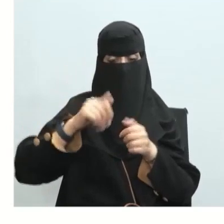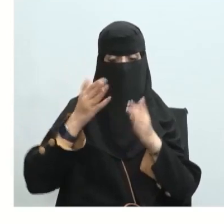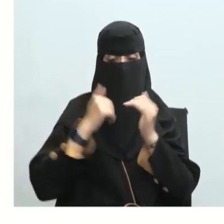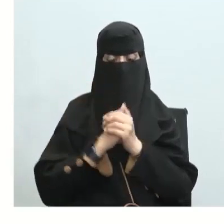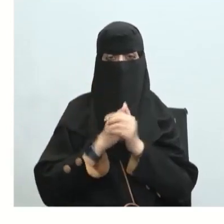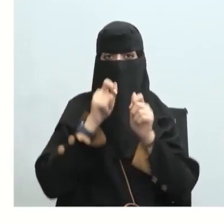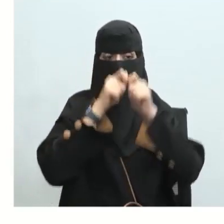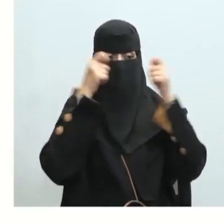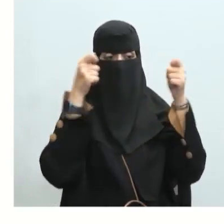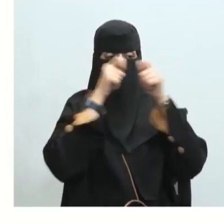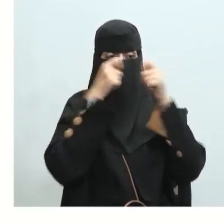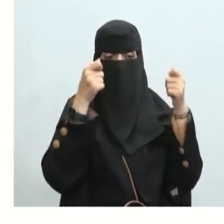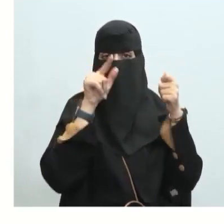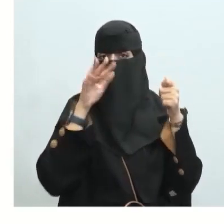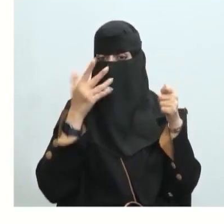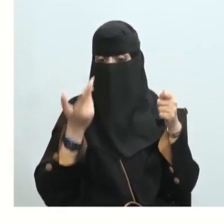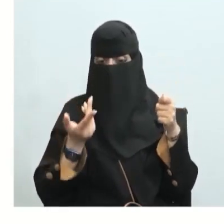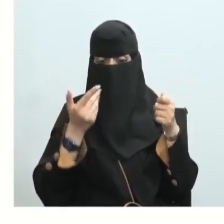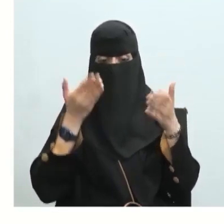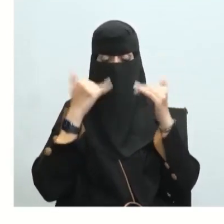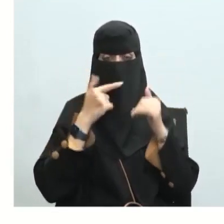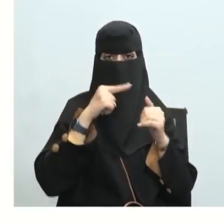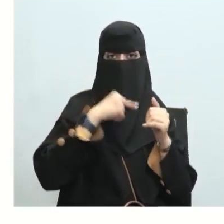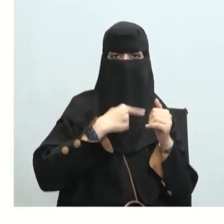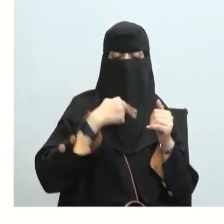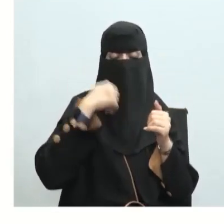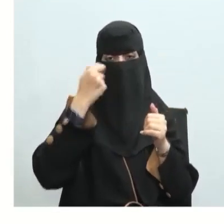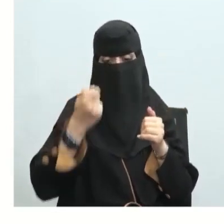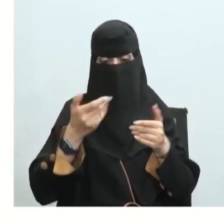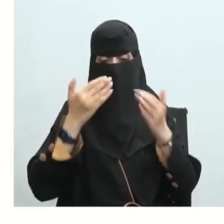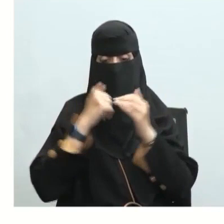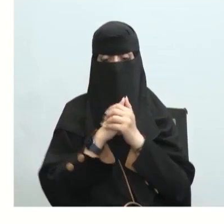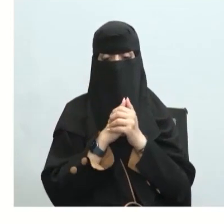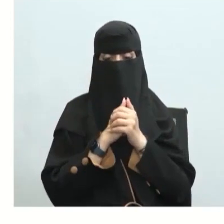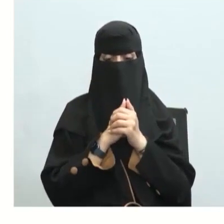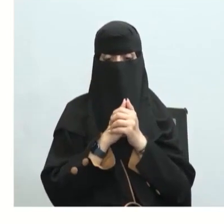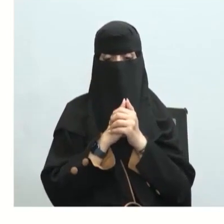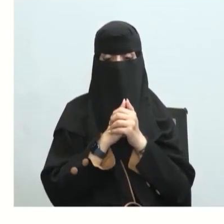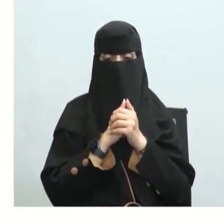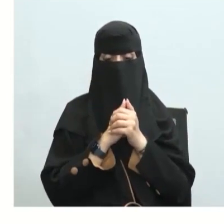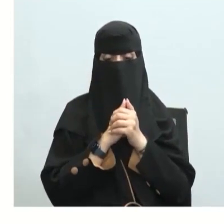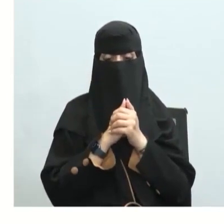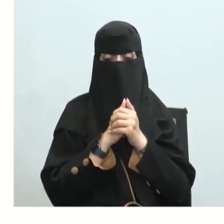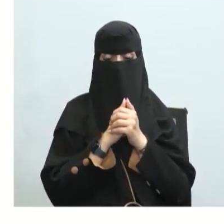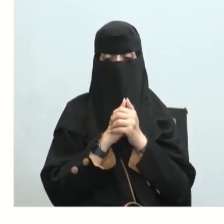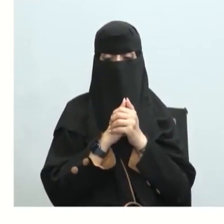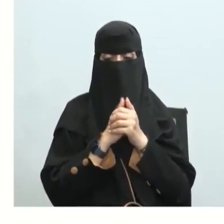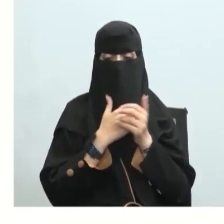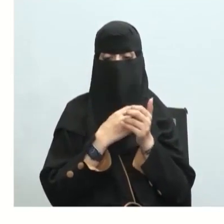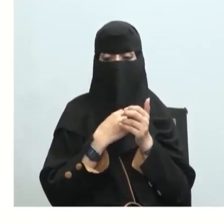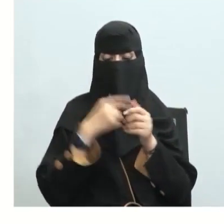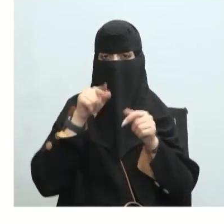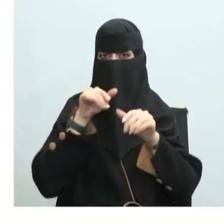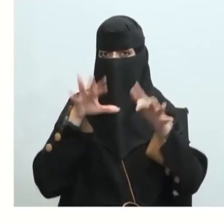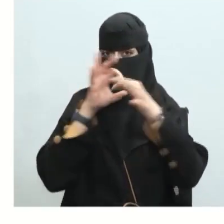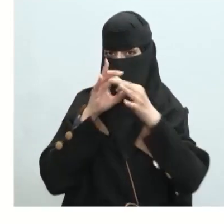الصحف جلات ما لها وما عليها الورقه الثالثه طبعا هو